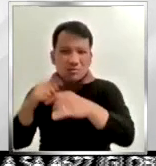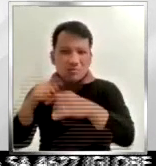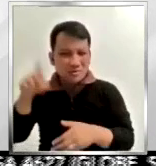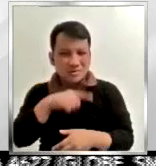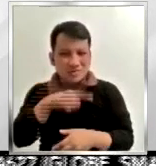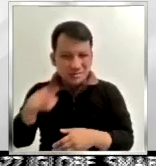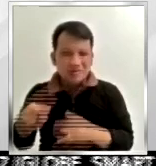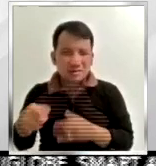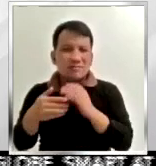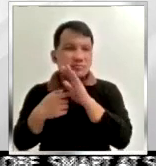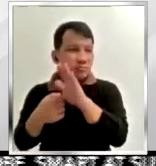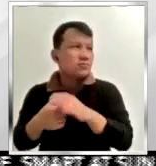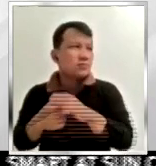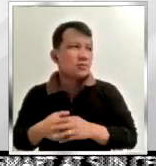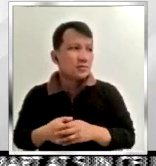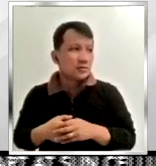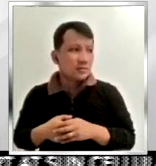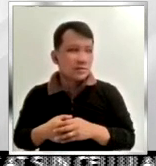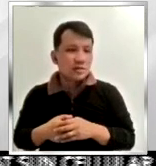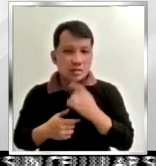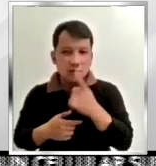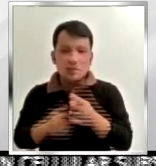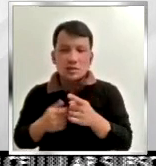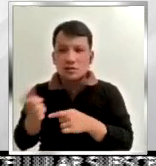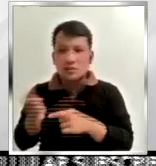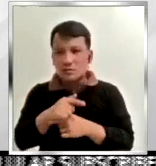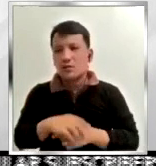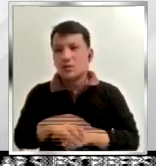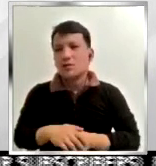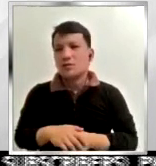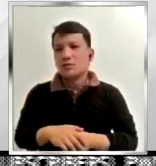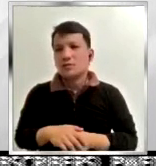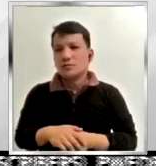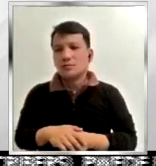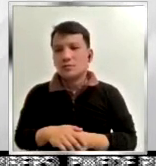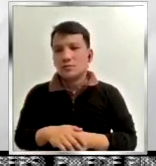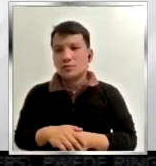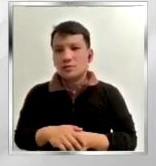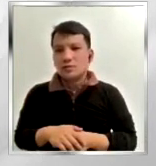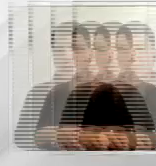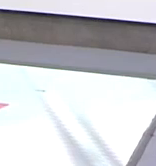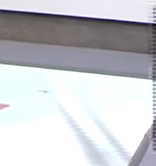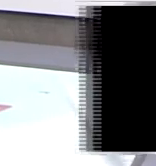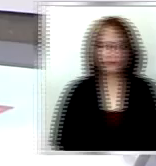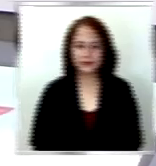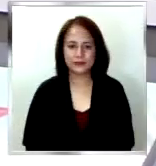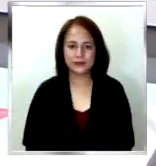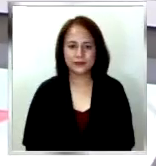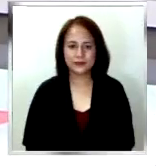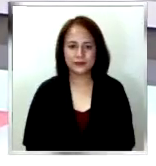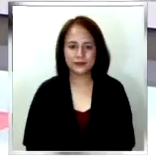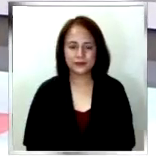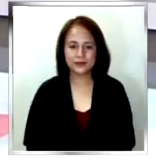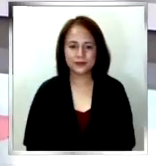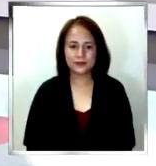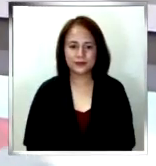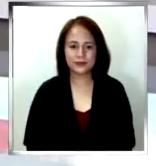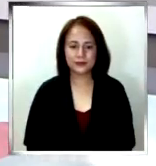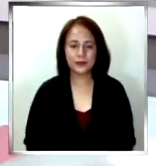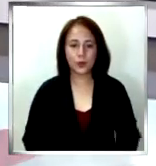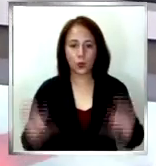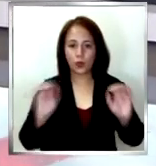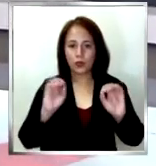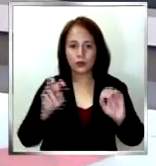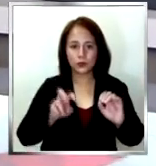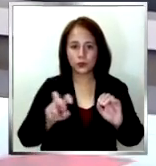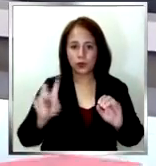ng PAL sa nangyaring ito. Mai Bermudez, Nakatutok, 24 oras. Wala pong mga turista sa unang weekend